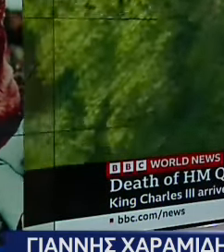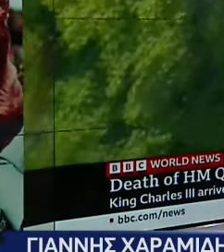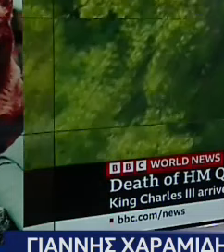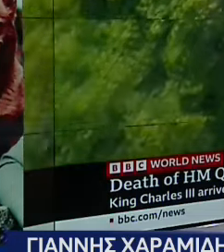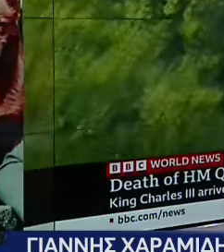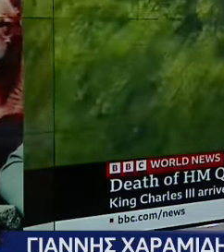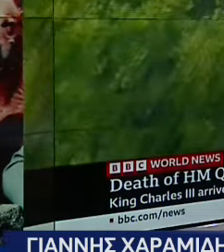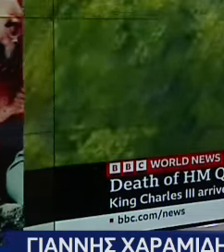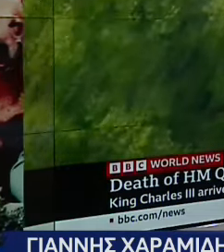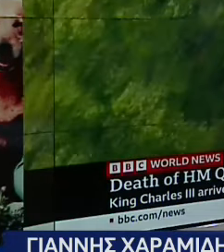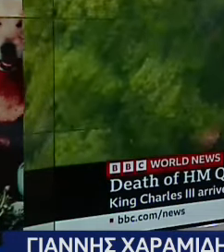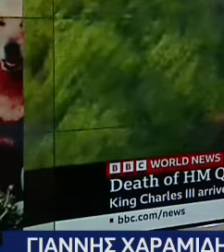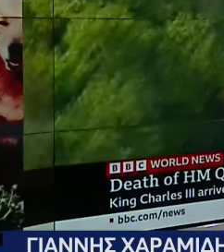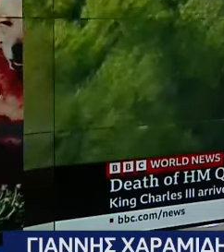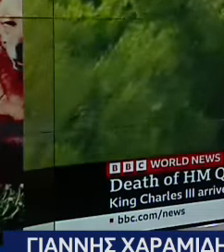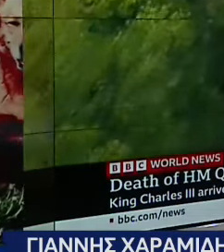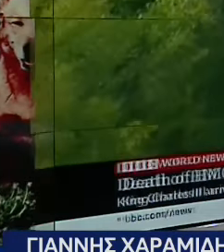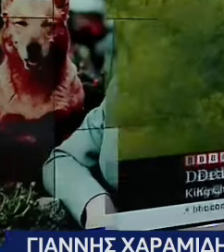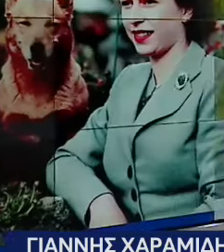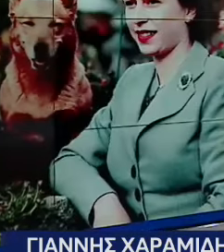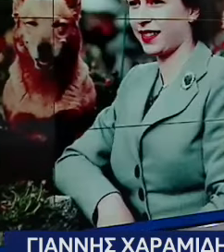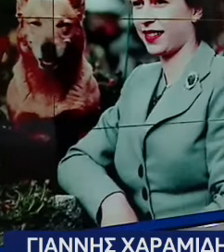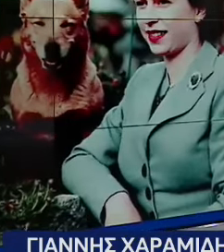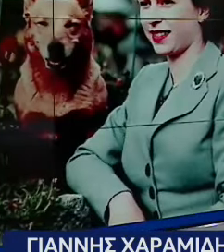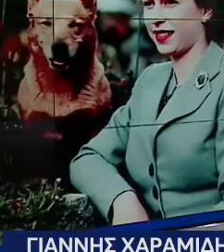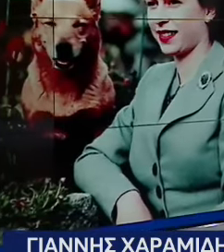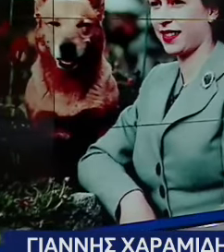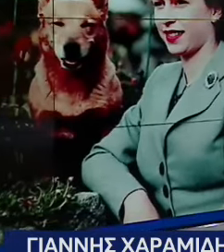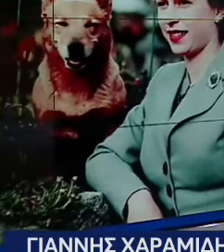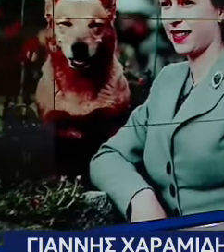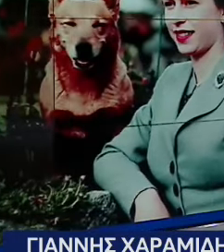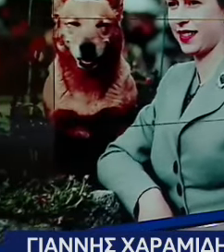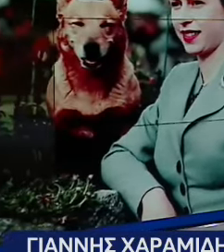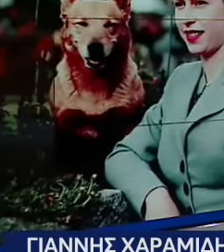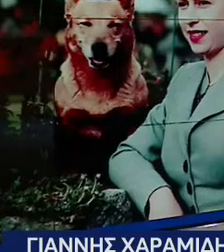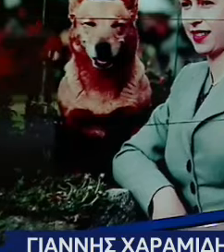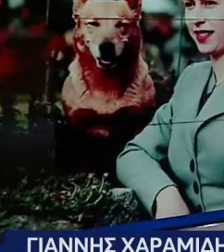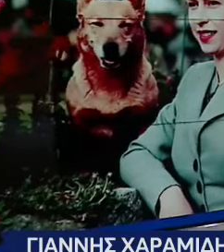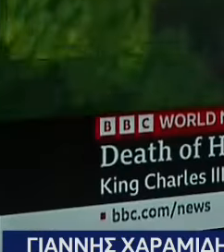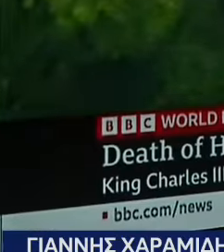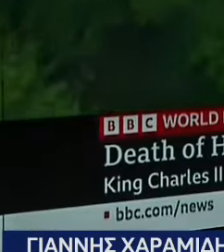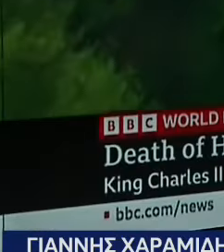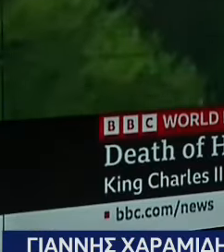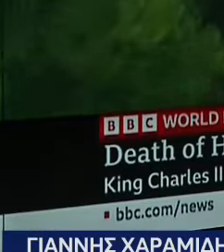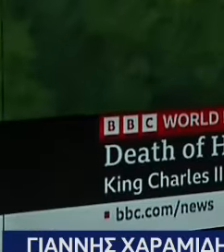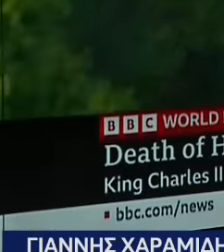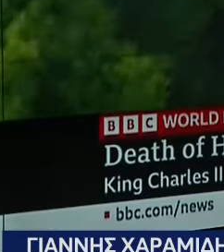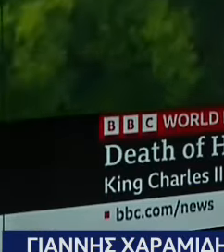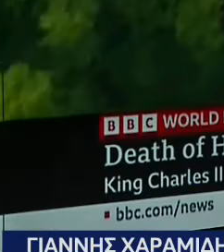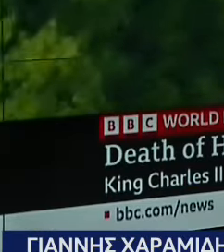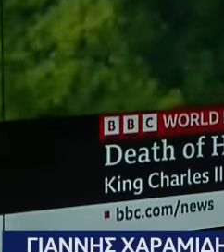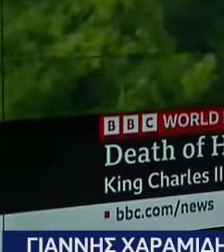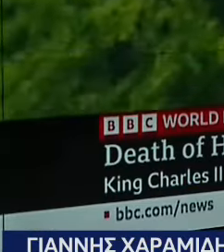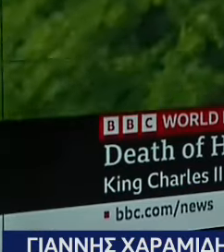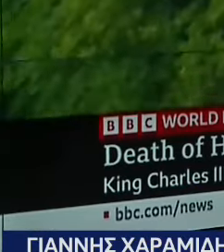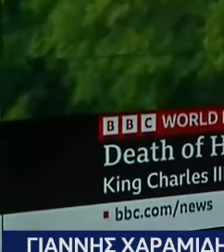μυστικών υπηρεσιών. Είναι πάρα πολύ αυστηρά τα μέτρα ασφαλείας. Οι Βρετανοί σειραίουν κατά χιλιάδες για να αποτίσουν φόρο τιμής στην Βασίλισσα